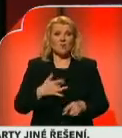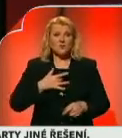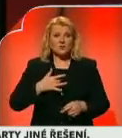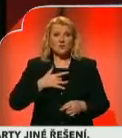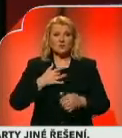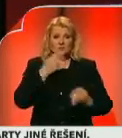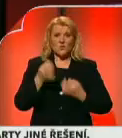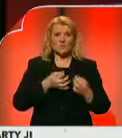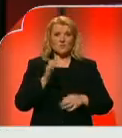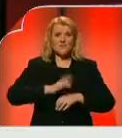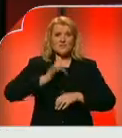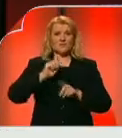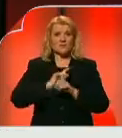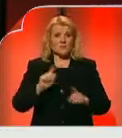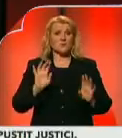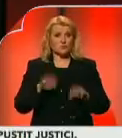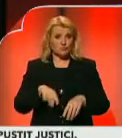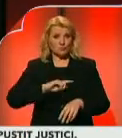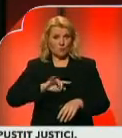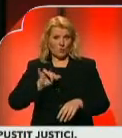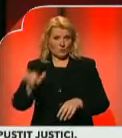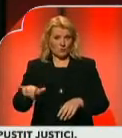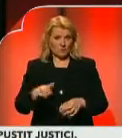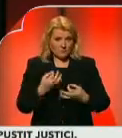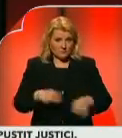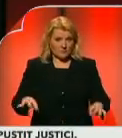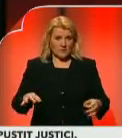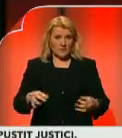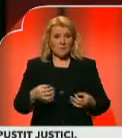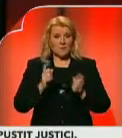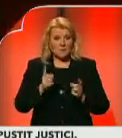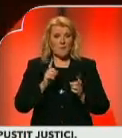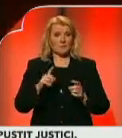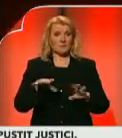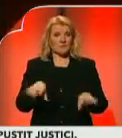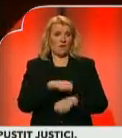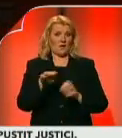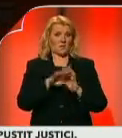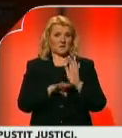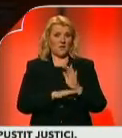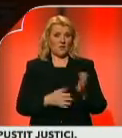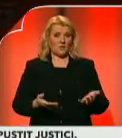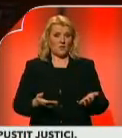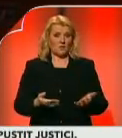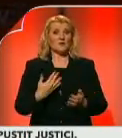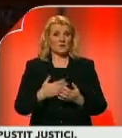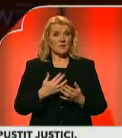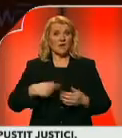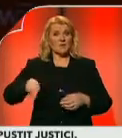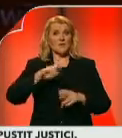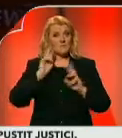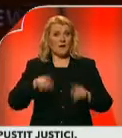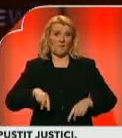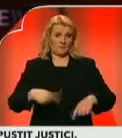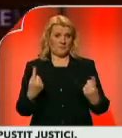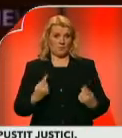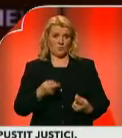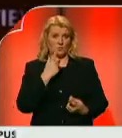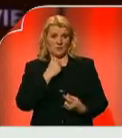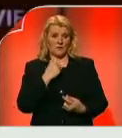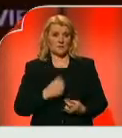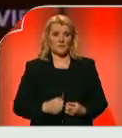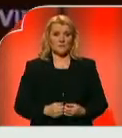osobních údajů do soukromé sféry, aniž by na to byl schválen zákon, který by schválila sněmovna? Toto napadali právníci. Nevím, co máte na